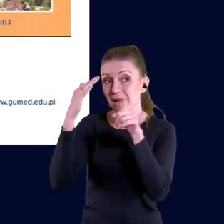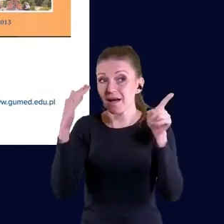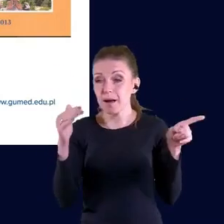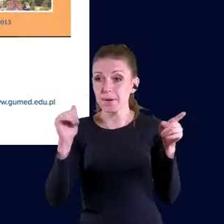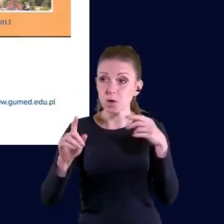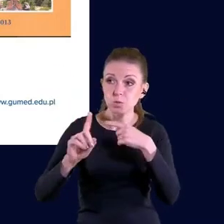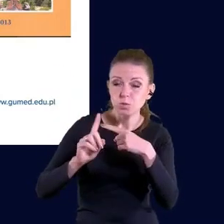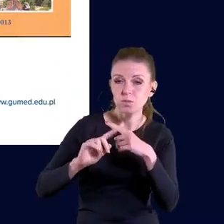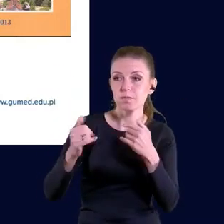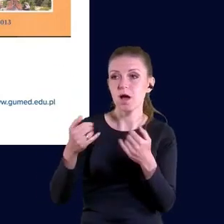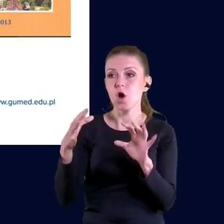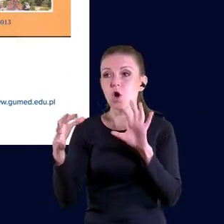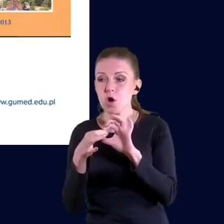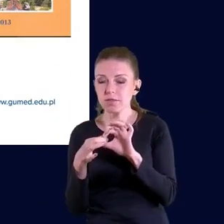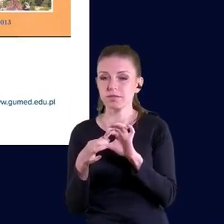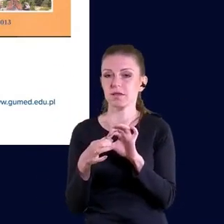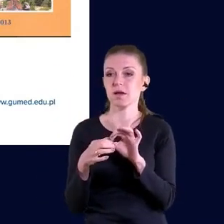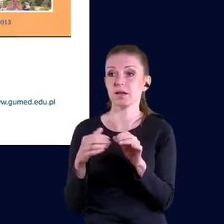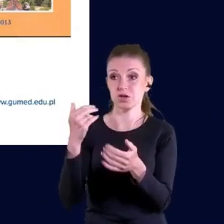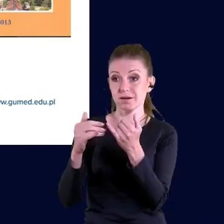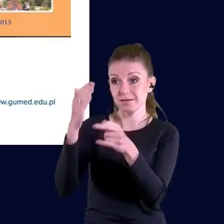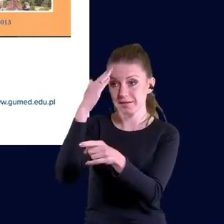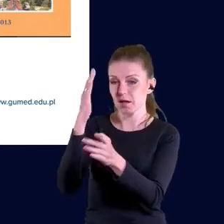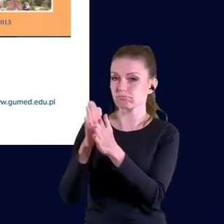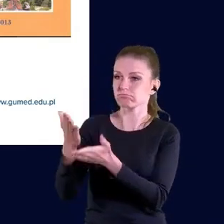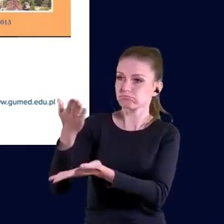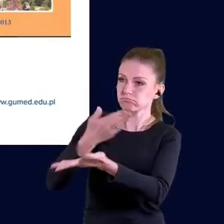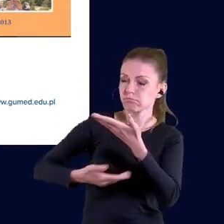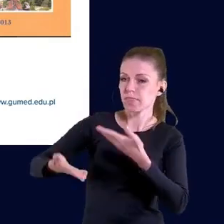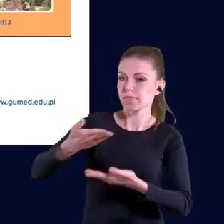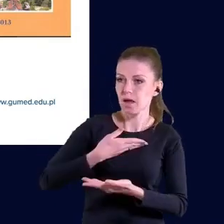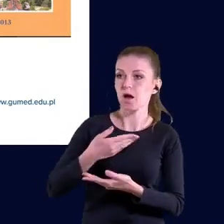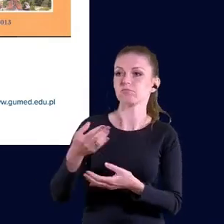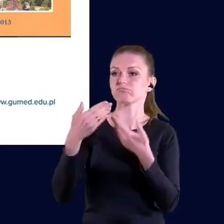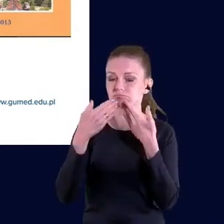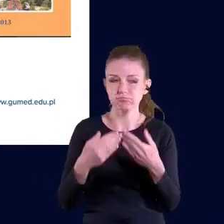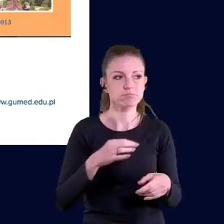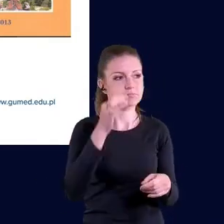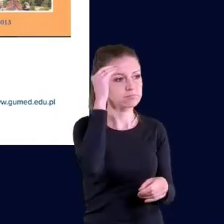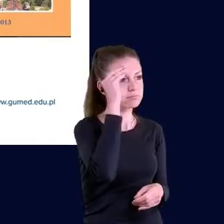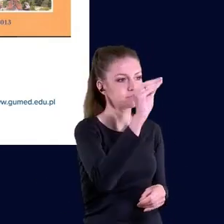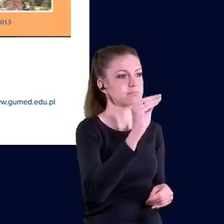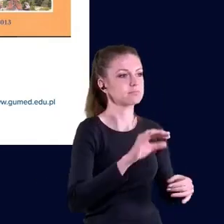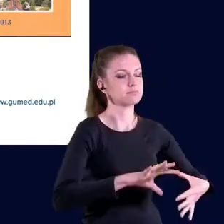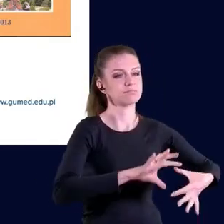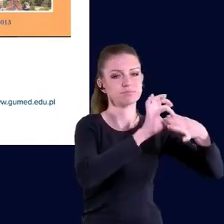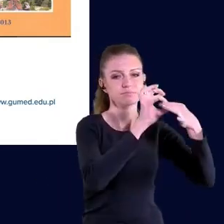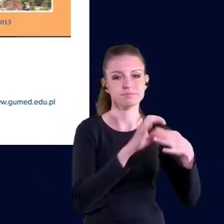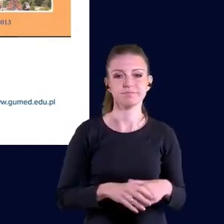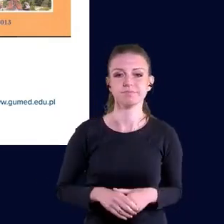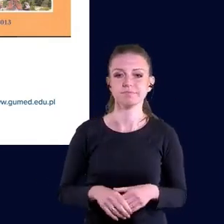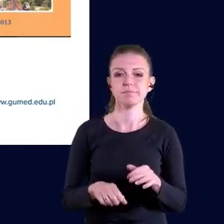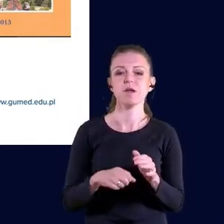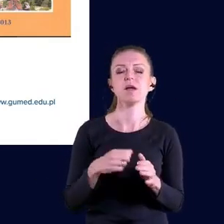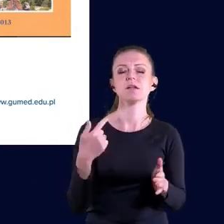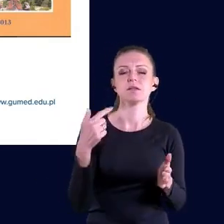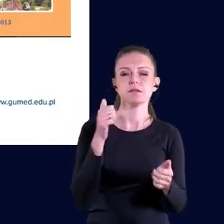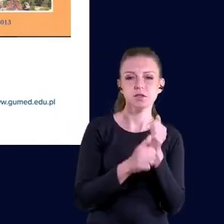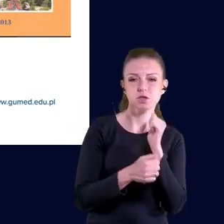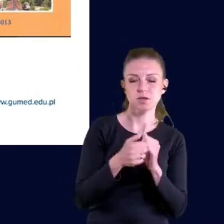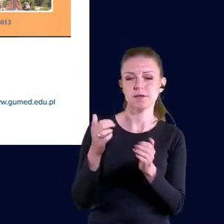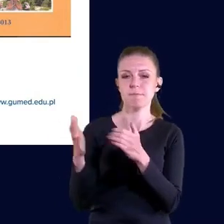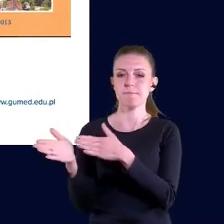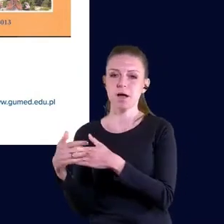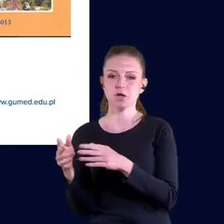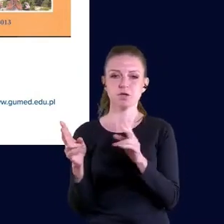osobami mogącymi umowy w wersji papierowej w okresie styczeń-marzec 2020